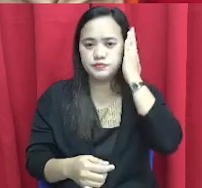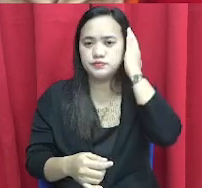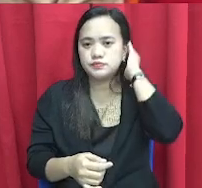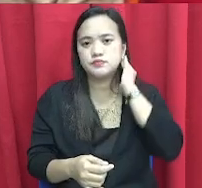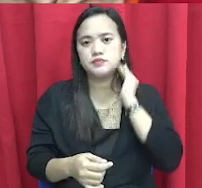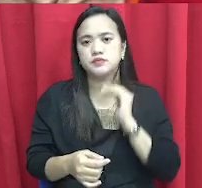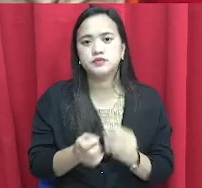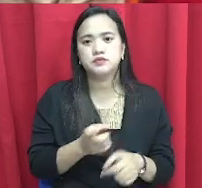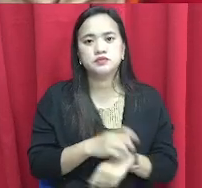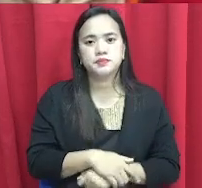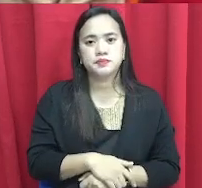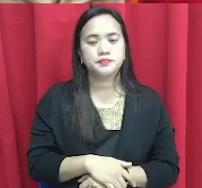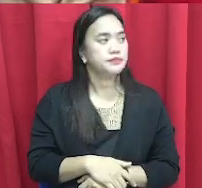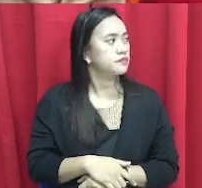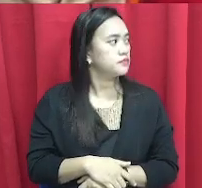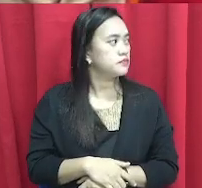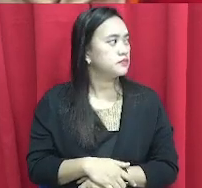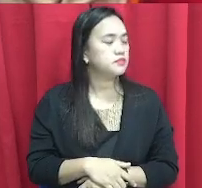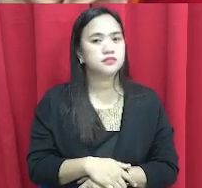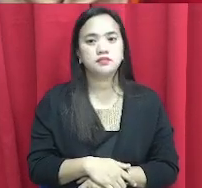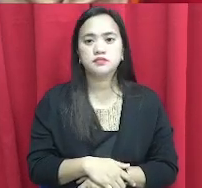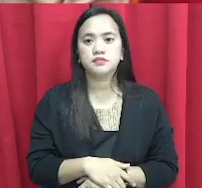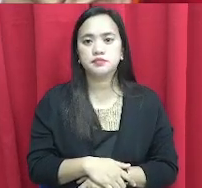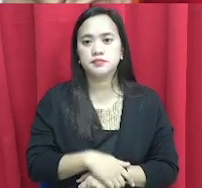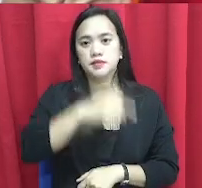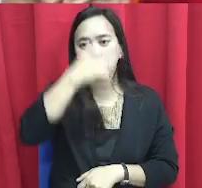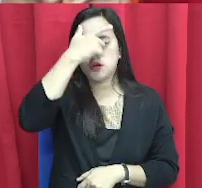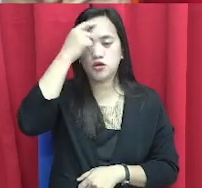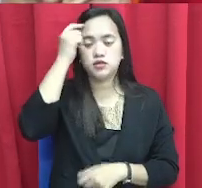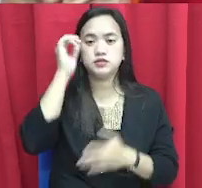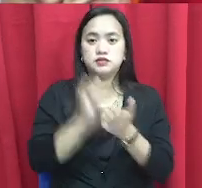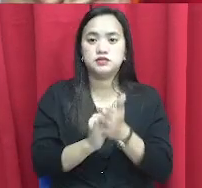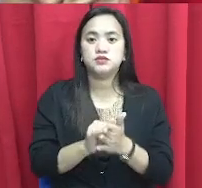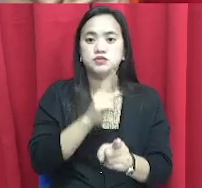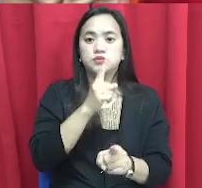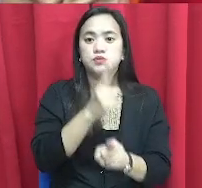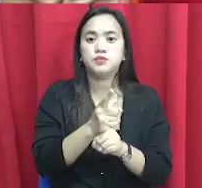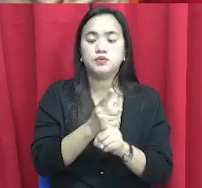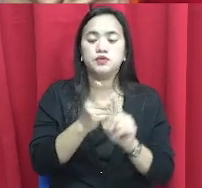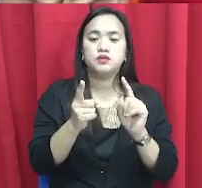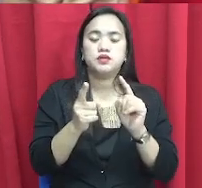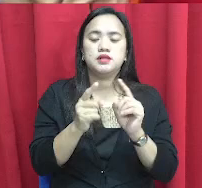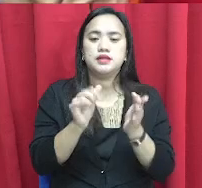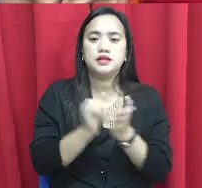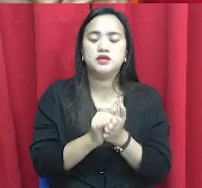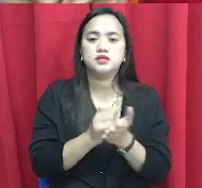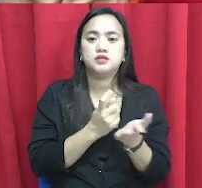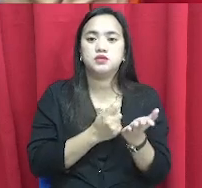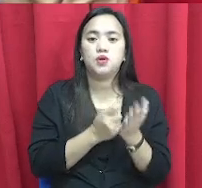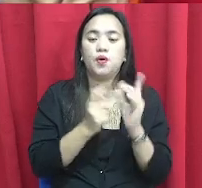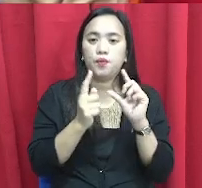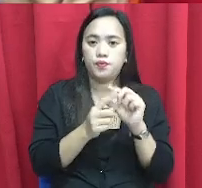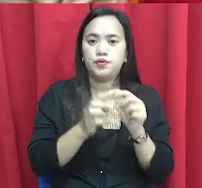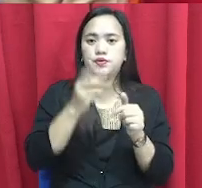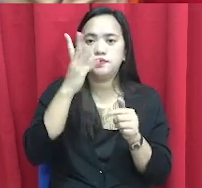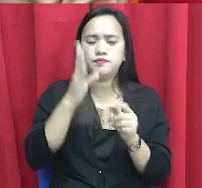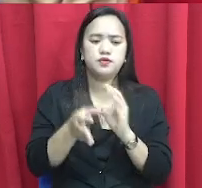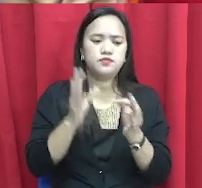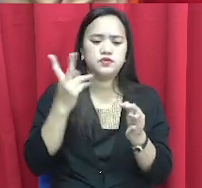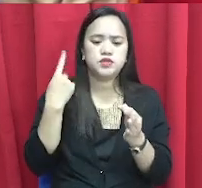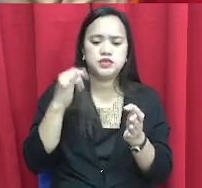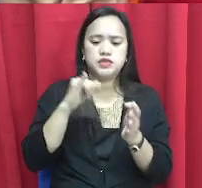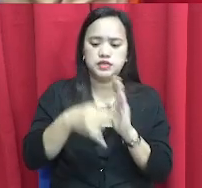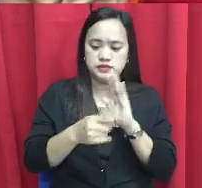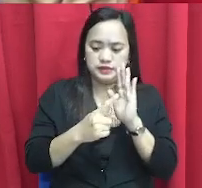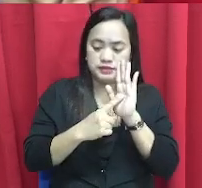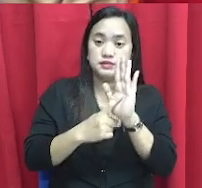nanggagaling ang pananampalataya sa kadahilanang that is the word of God at kung ikaw ay ma-expose the